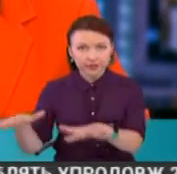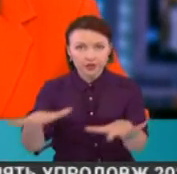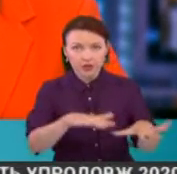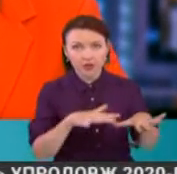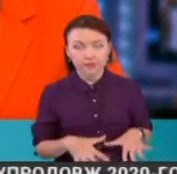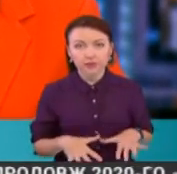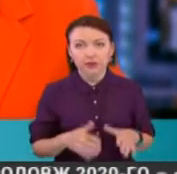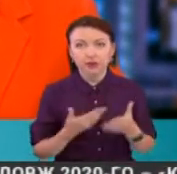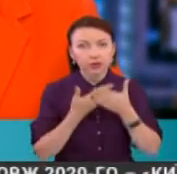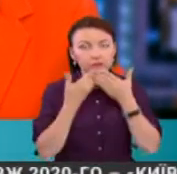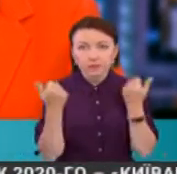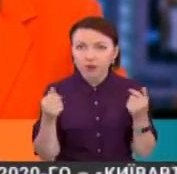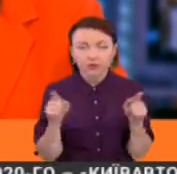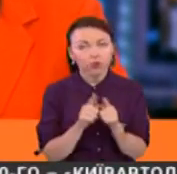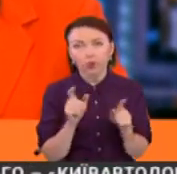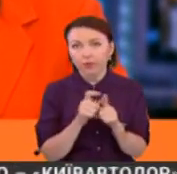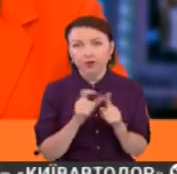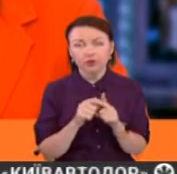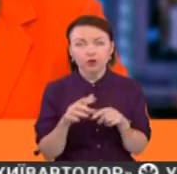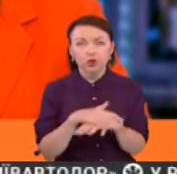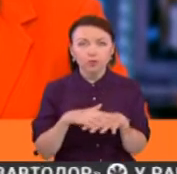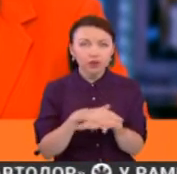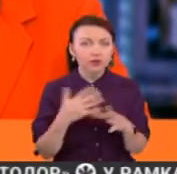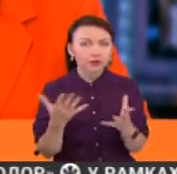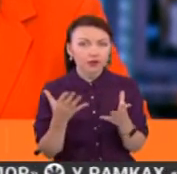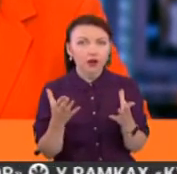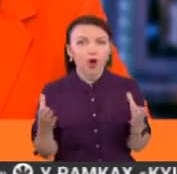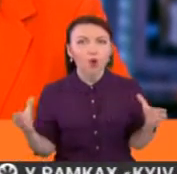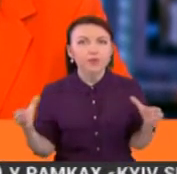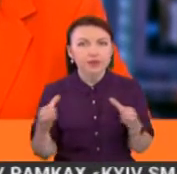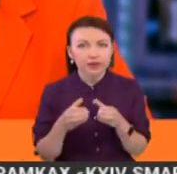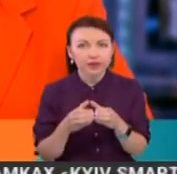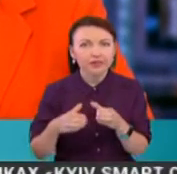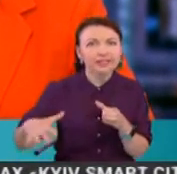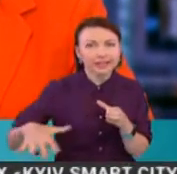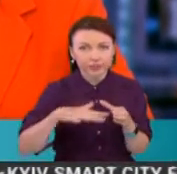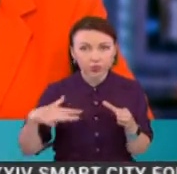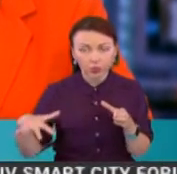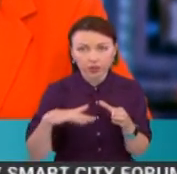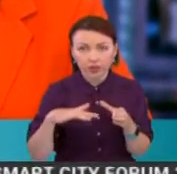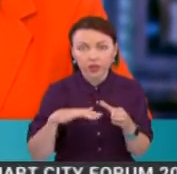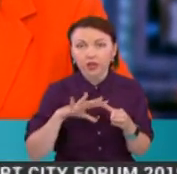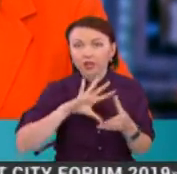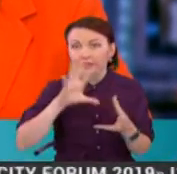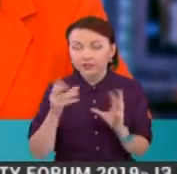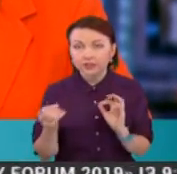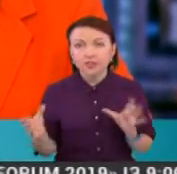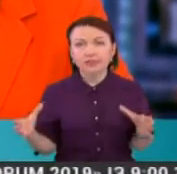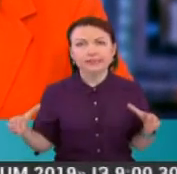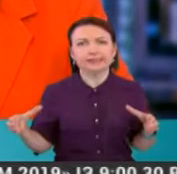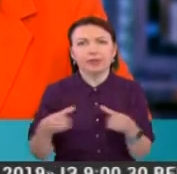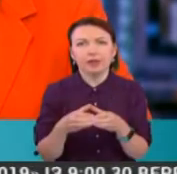От. Нема такого поняття, як громада, яка об'єднана територією, і все замикається в